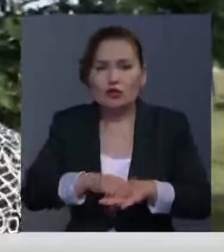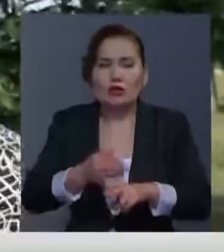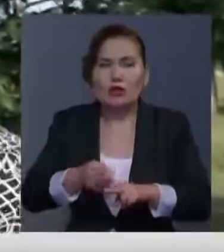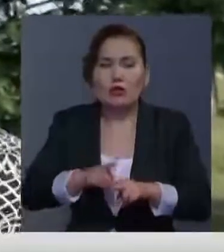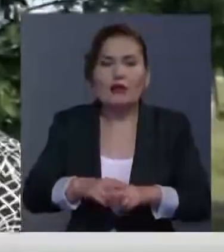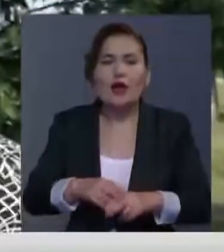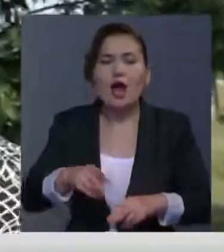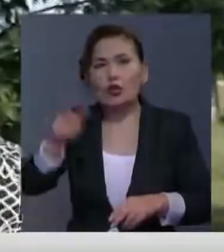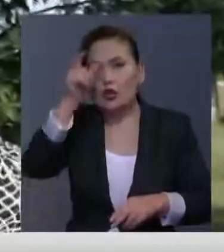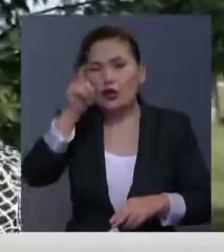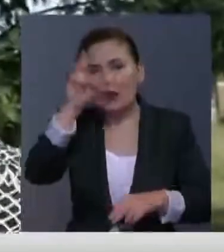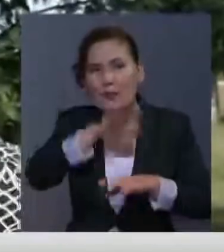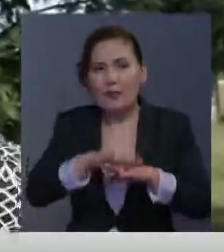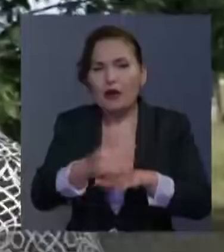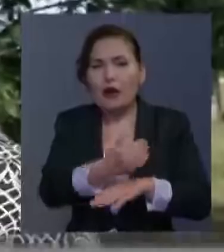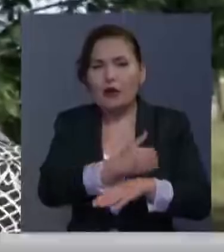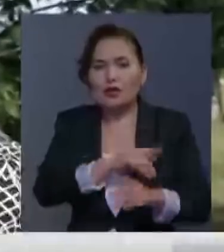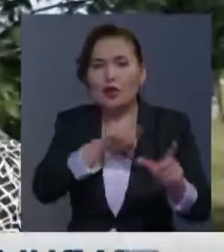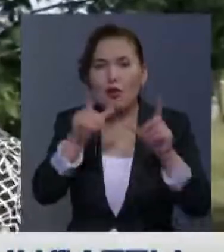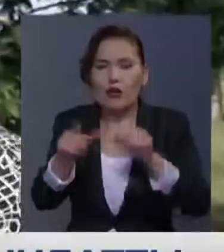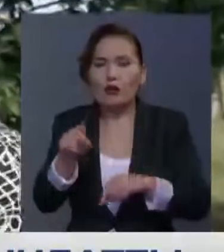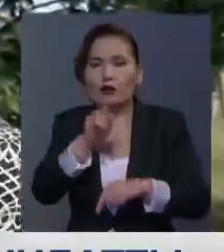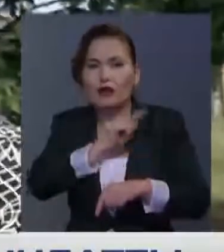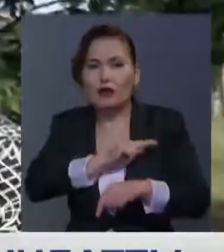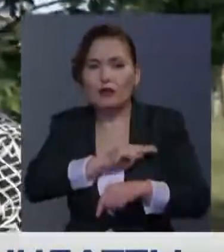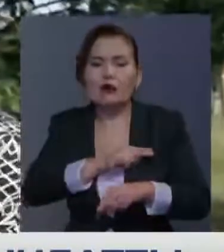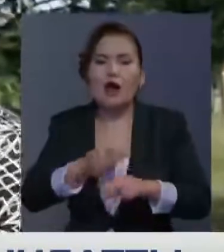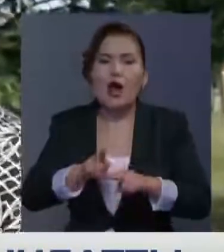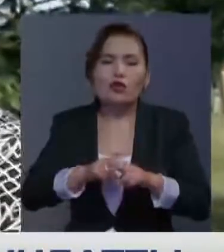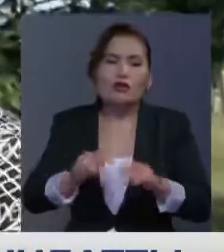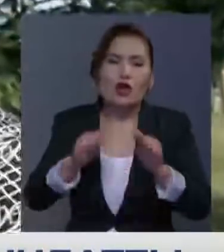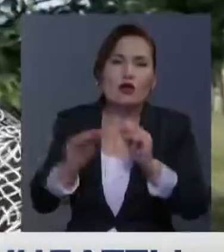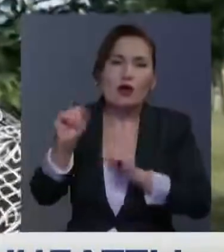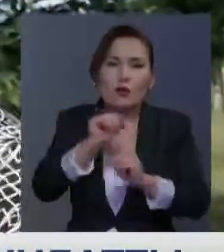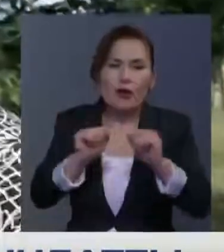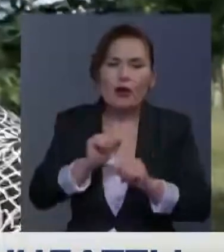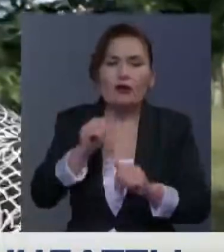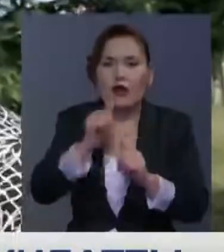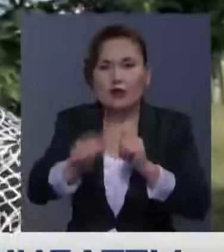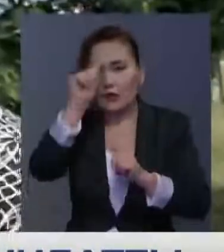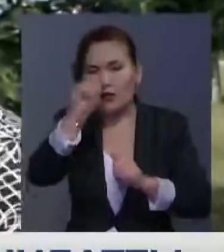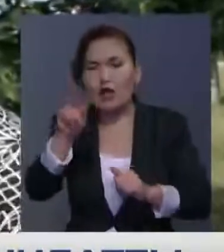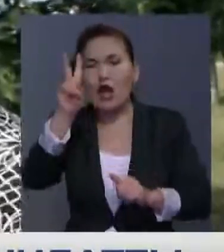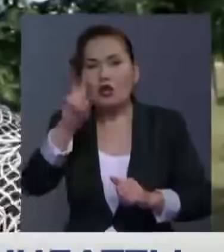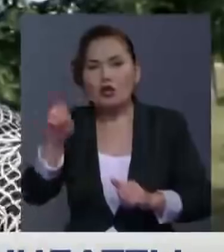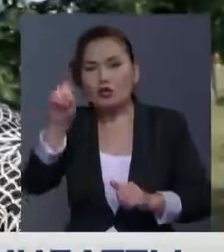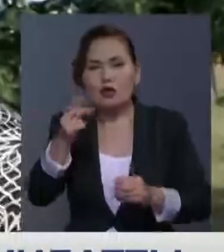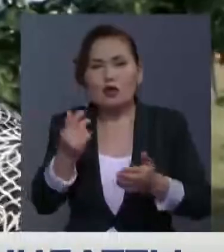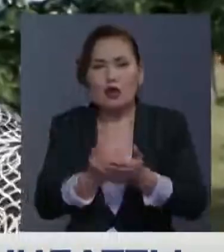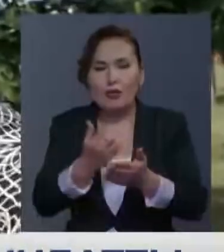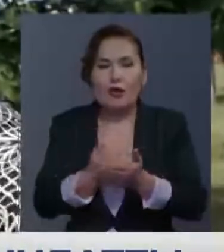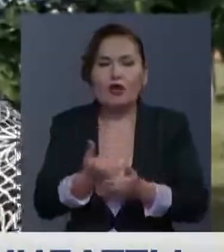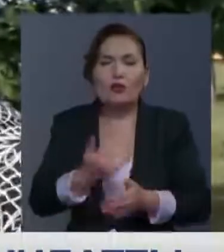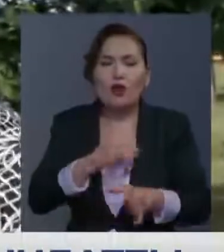едім. Бұған дейін ол елде үй тазалаушы болып еңбек етіп, айына шамамен $200 тапқанмын. Отбасымда 10 адам